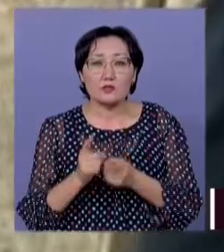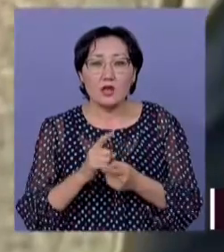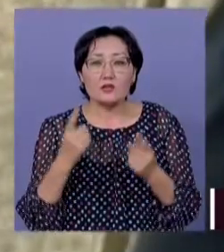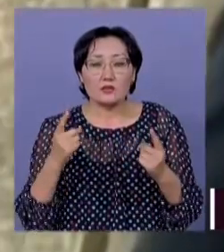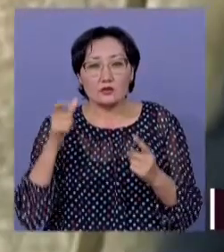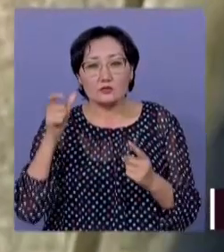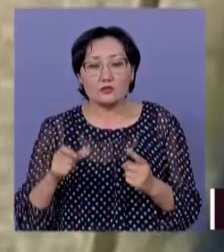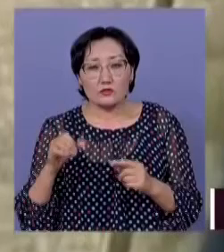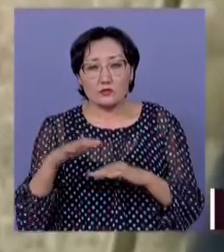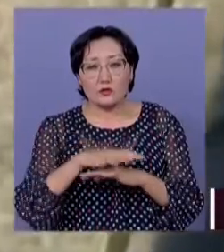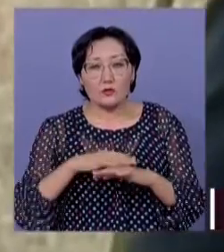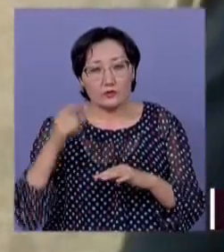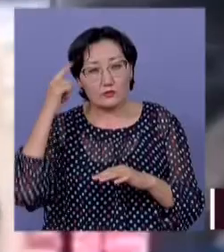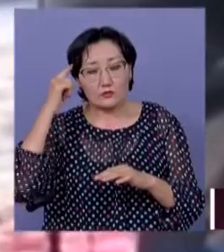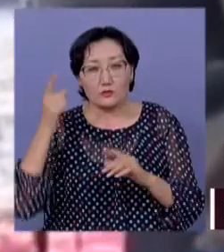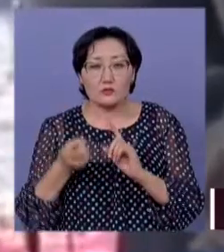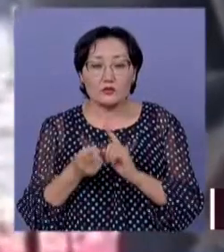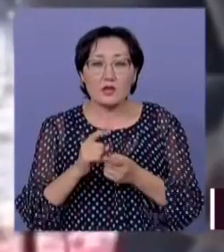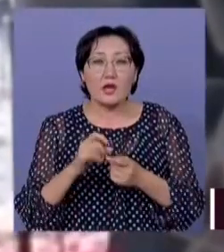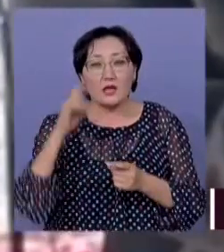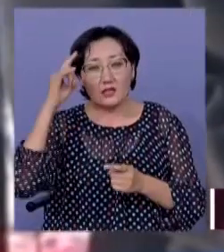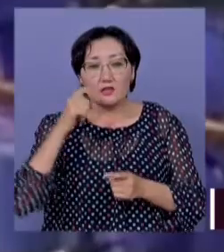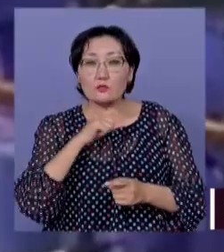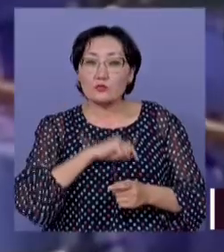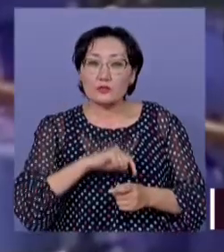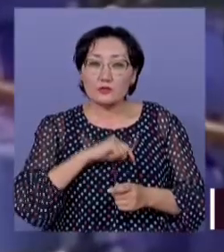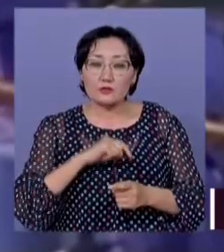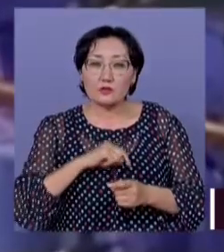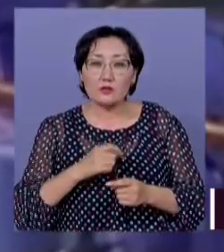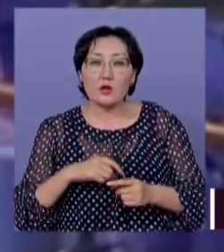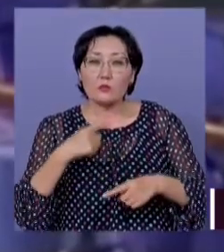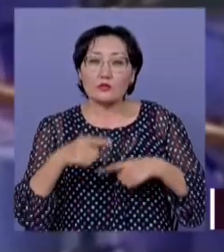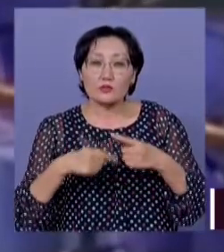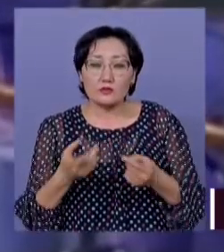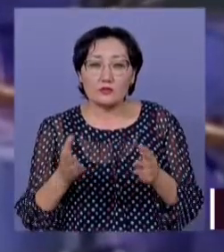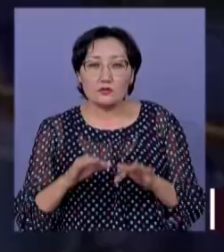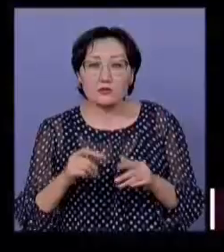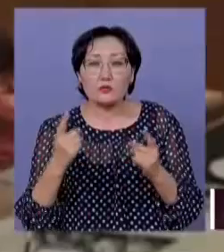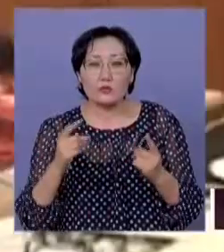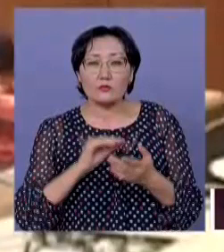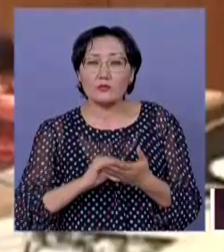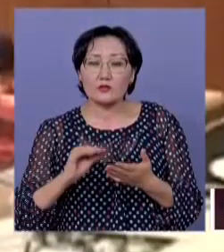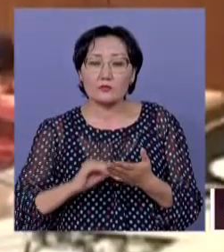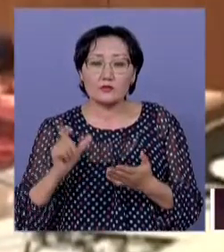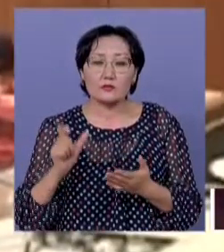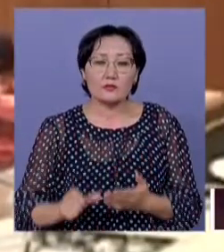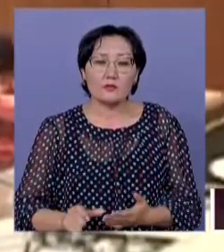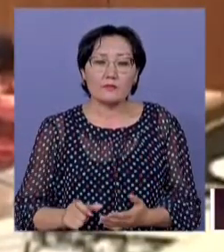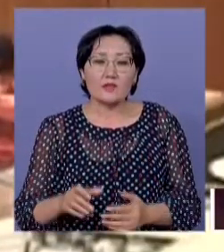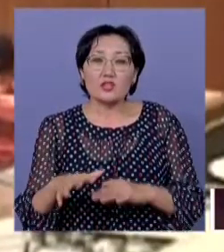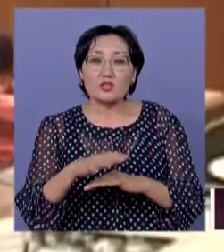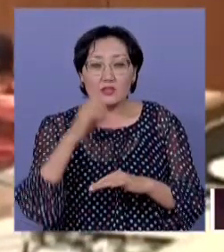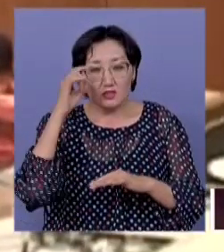тұлға. Қоғамдық ой-сананы оятқан, қазақ руханиятына өлшеусіз мұра қалдырған қарымды қаламгер. Жұрт байлық